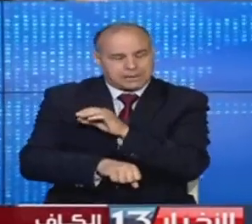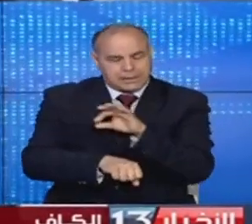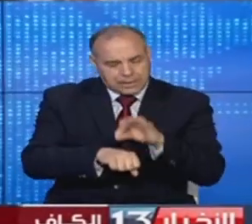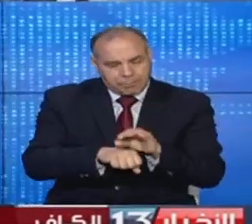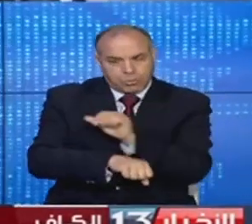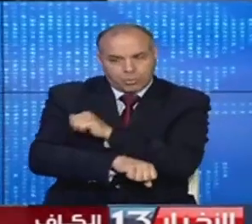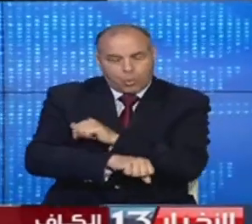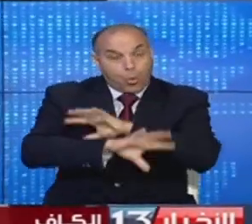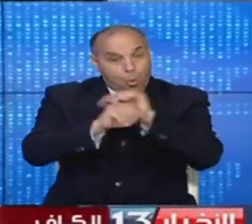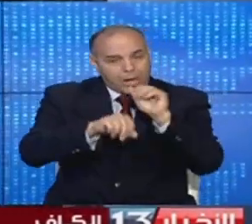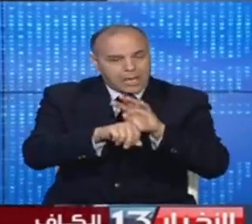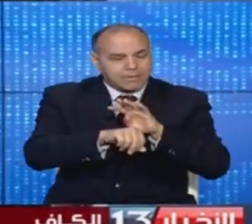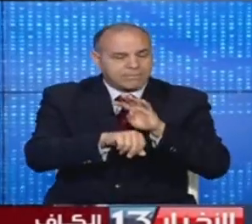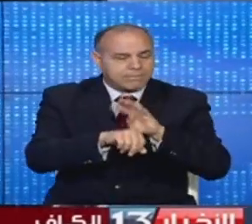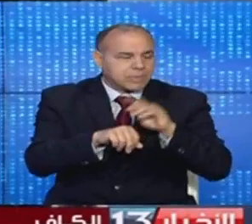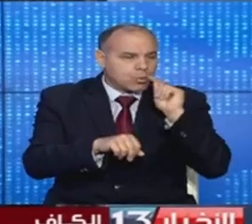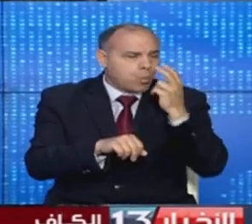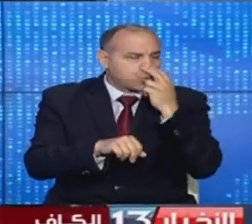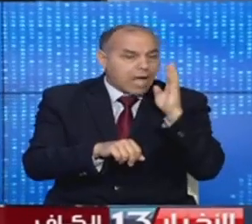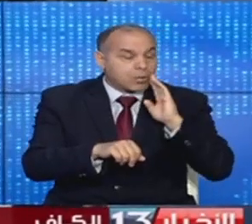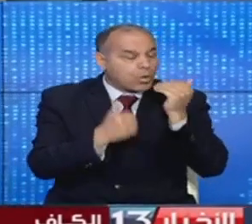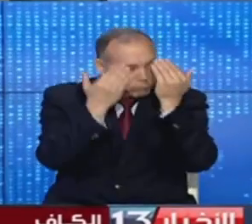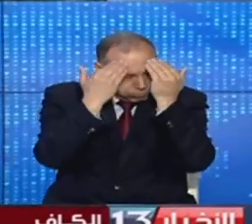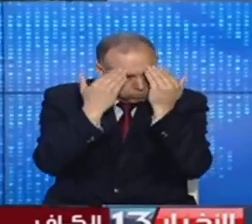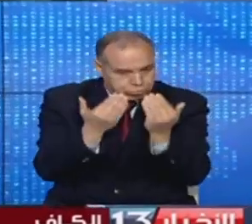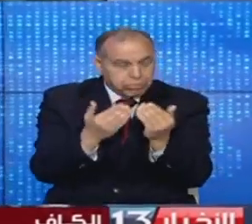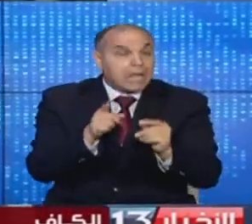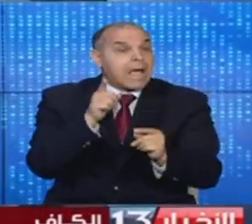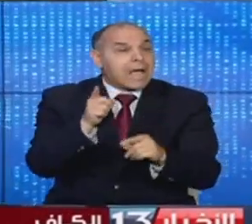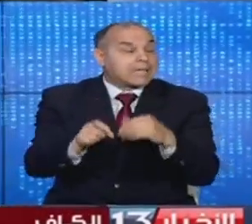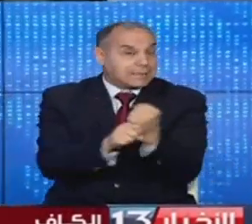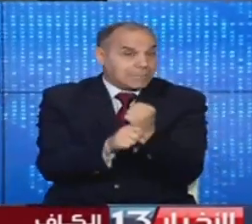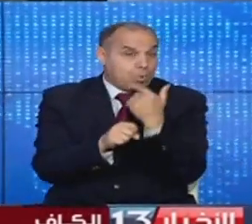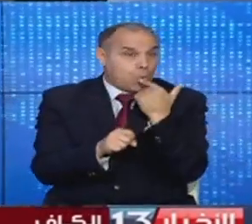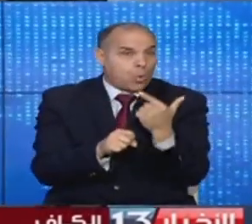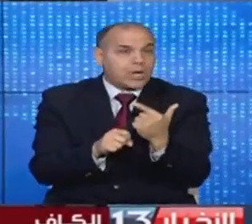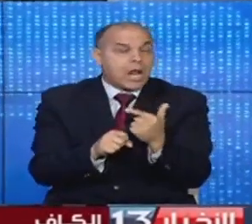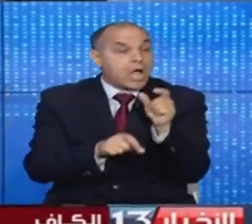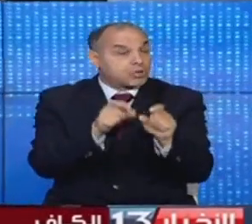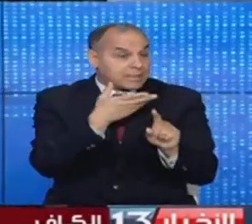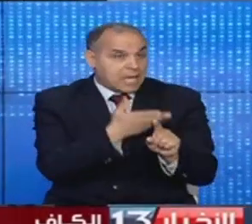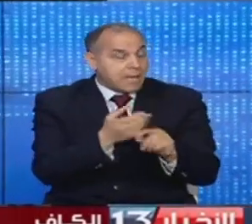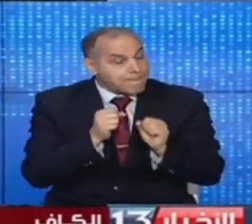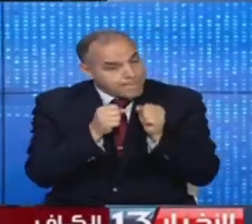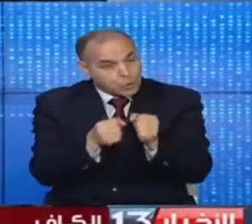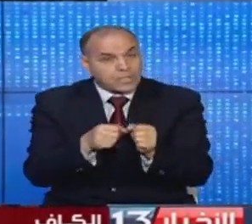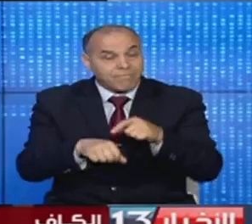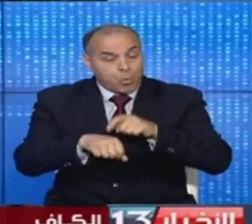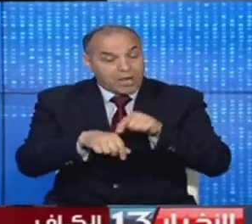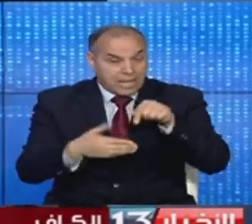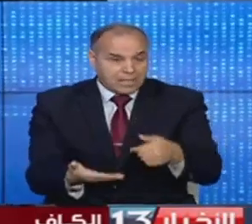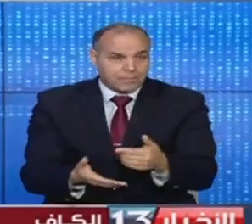بمستشفى الكاف والوحدات الامنيه والعسكريه تثمينا لما تقوم به هذه الاطراف من مجهودات في هذه